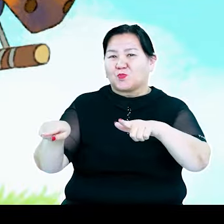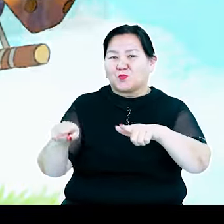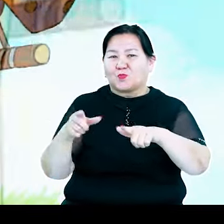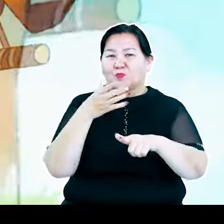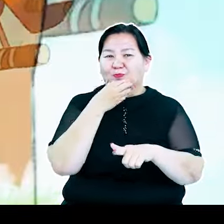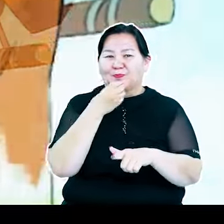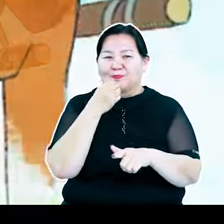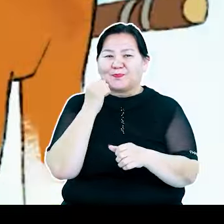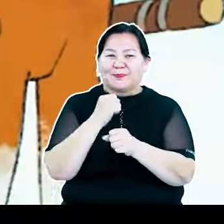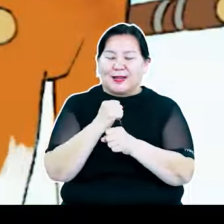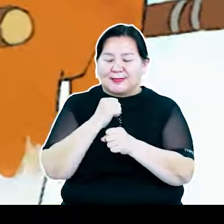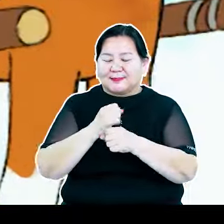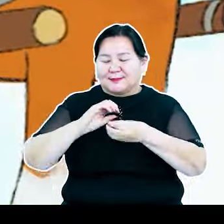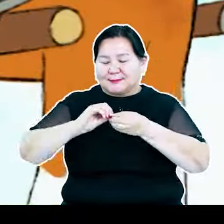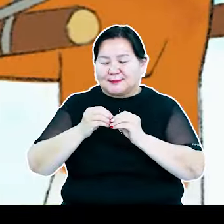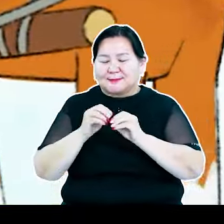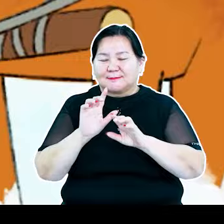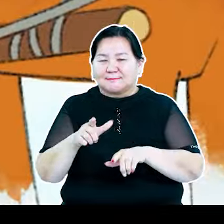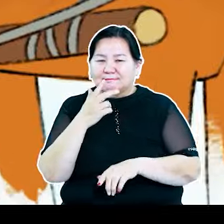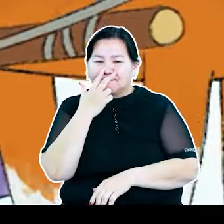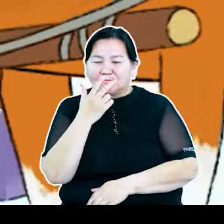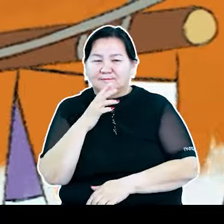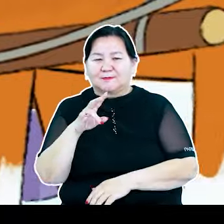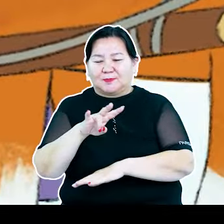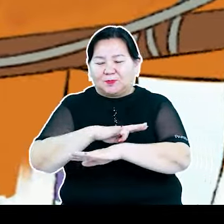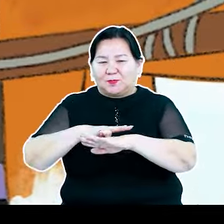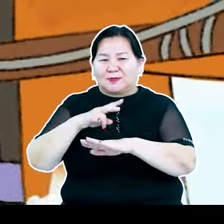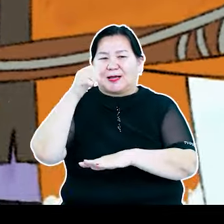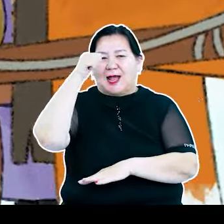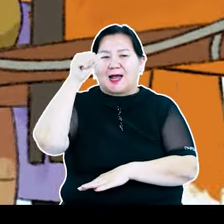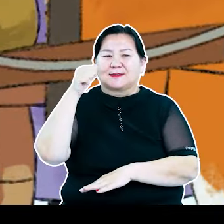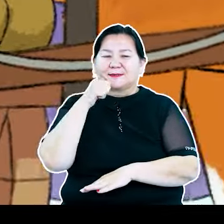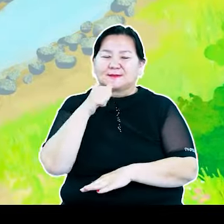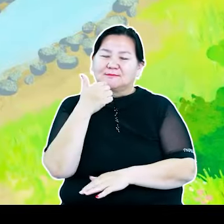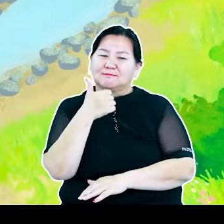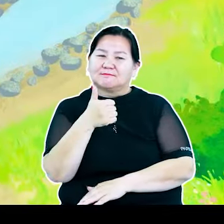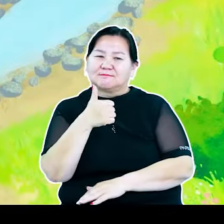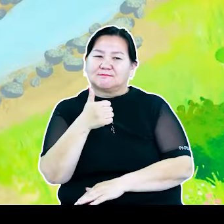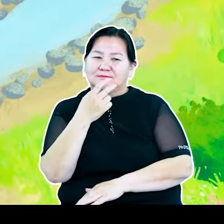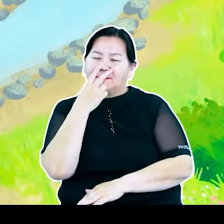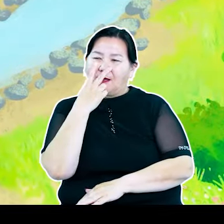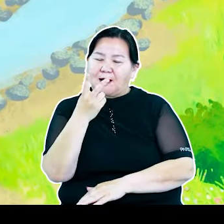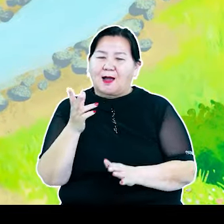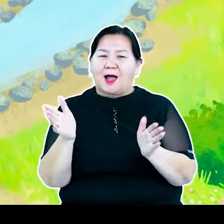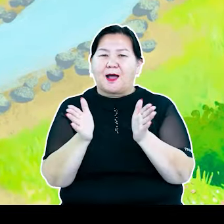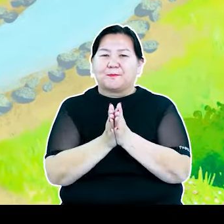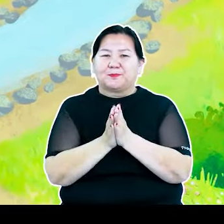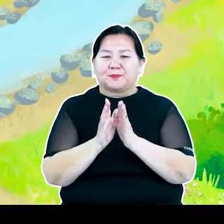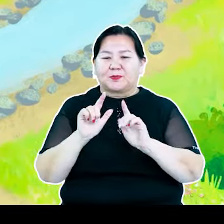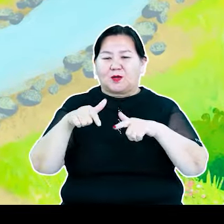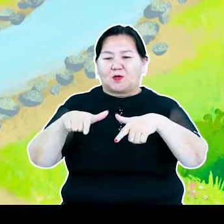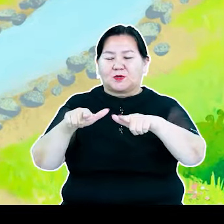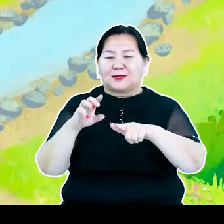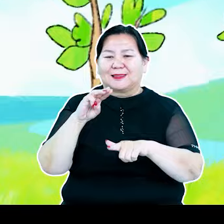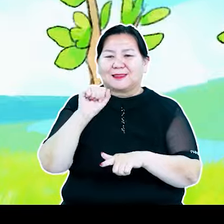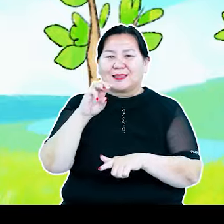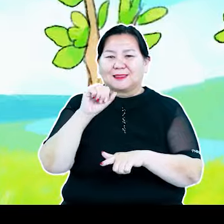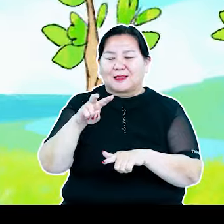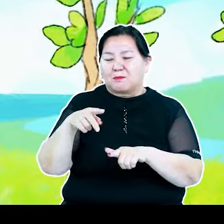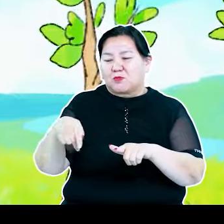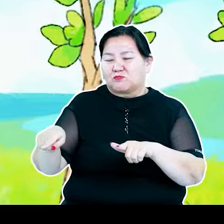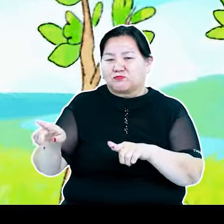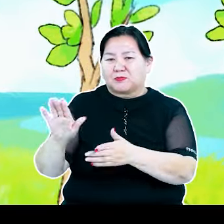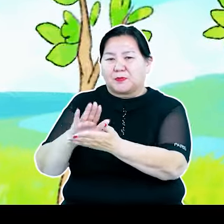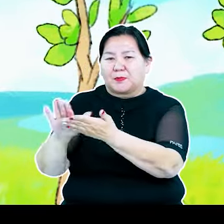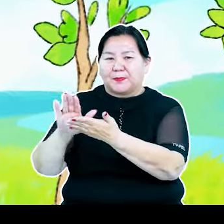гол усаа гэсэн сэтгэл ажилч хичээнгүү байдал нь нутгийн ах эгч нарт нөлөөлж тэд хамтдаа голынхоо